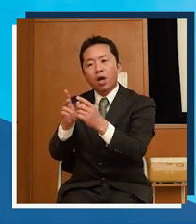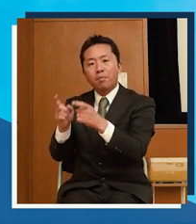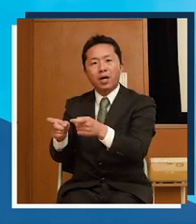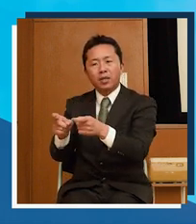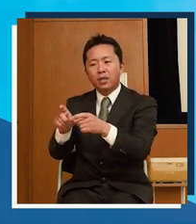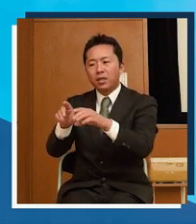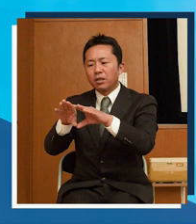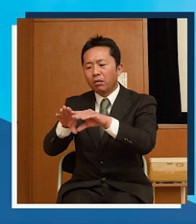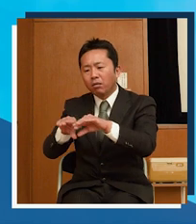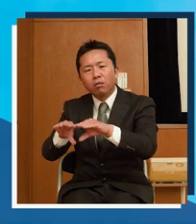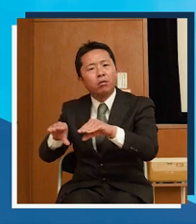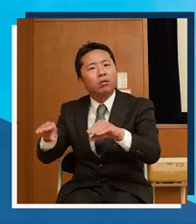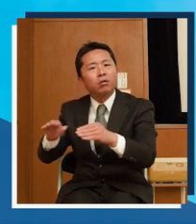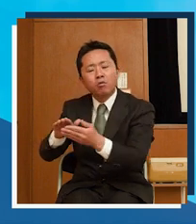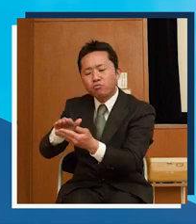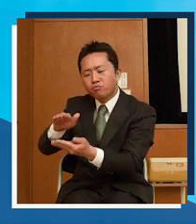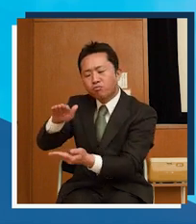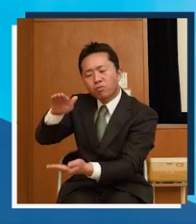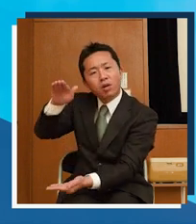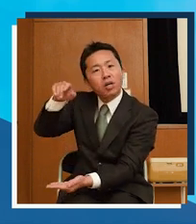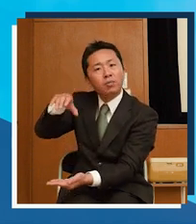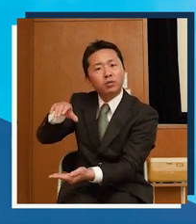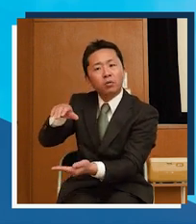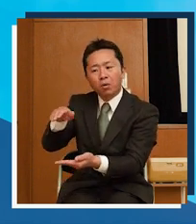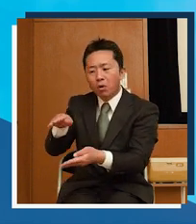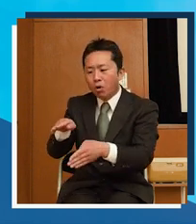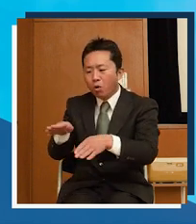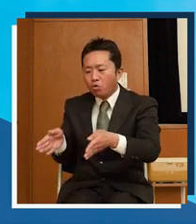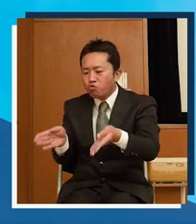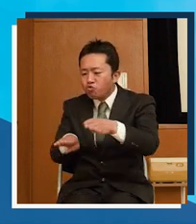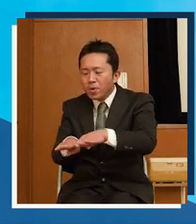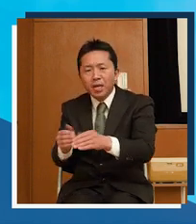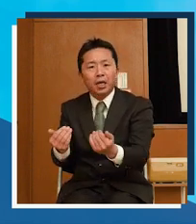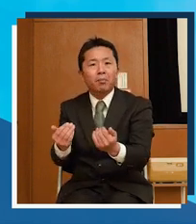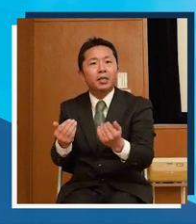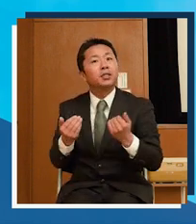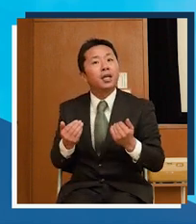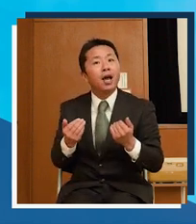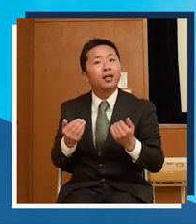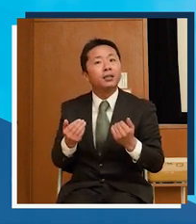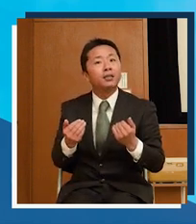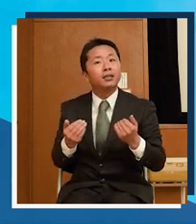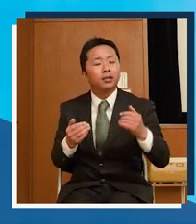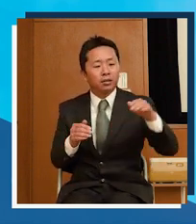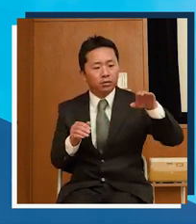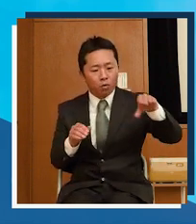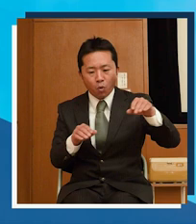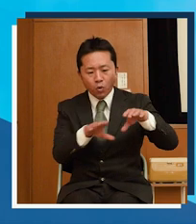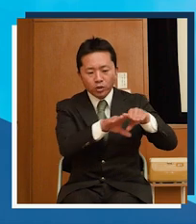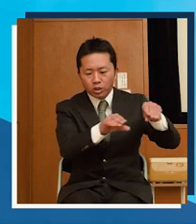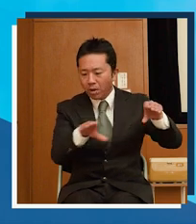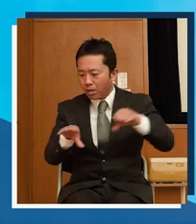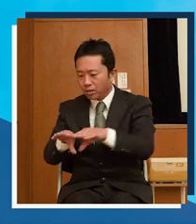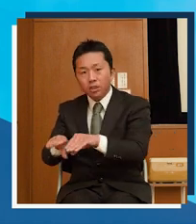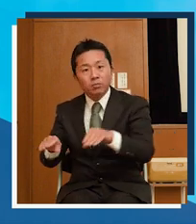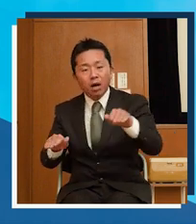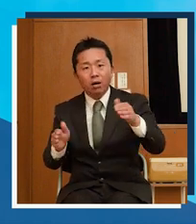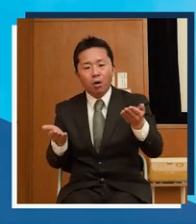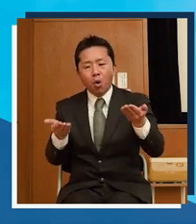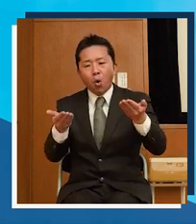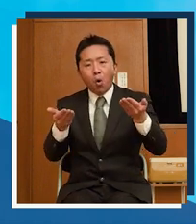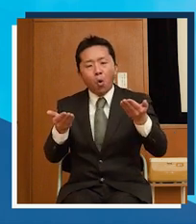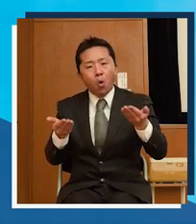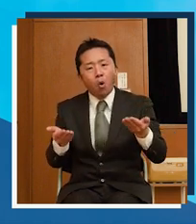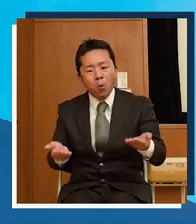安定しない深い場所まで埋めなければいけないという2つの盤がこの重さが